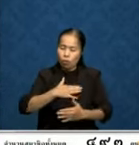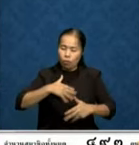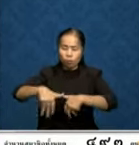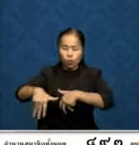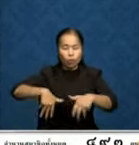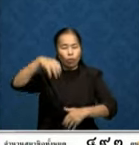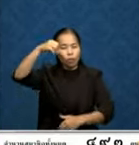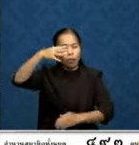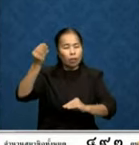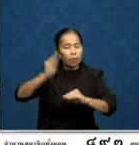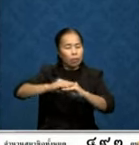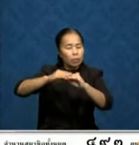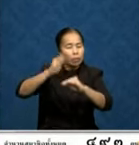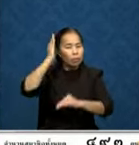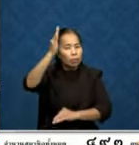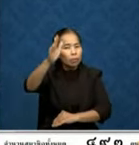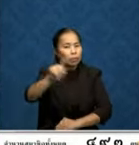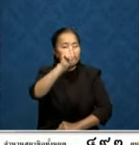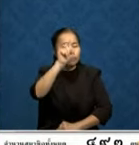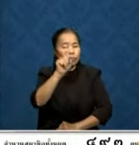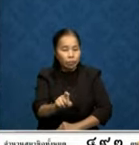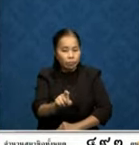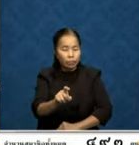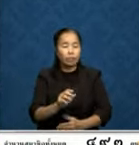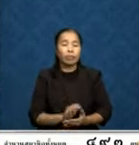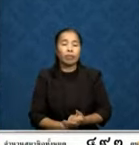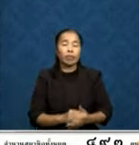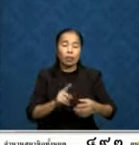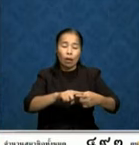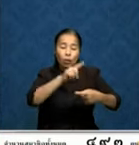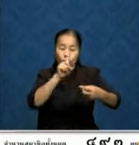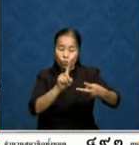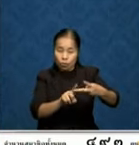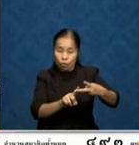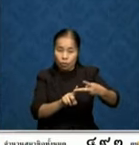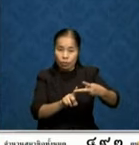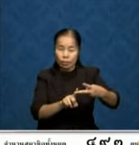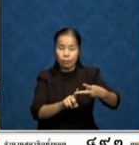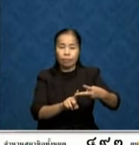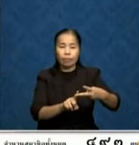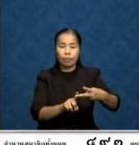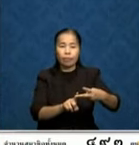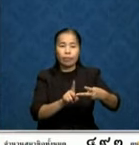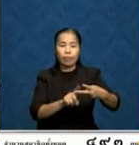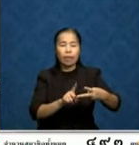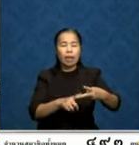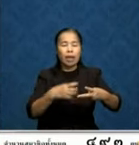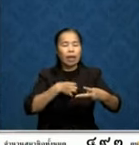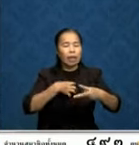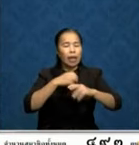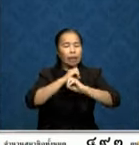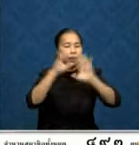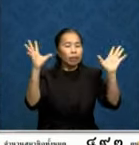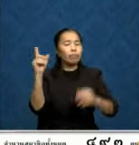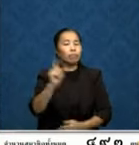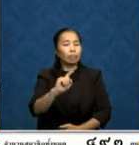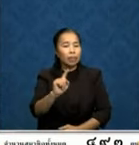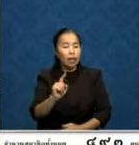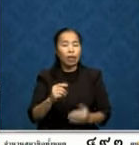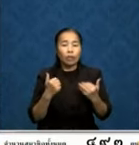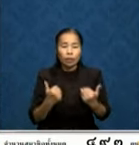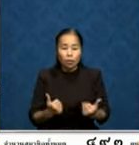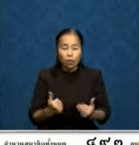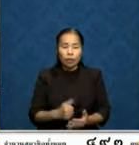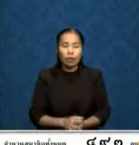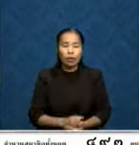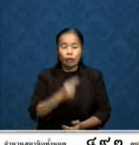ตคำถามข้อที่2นะครับก็อยากจะได้ความชัดเจนนิดหนึ่งครับว่า Direct PPA เ